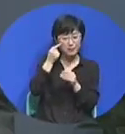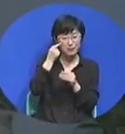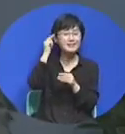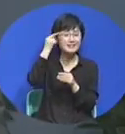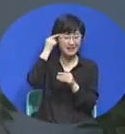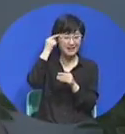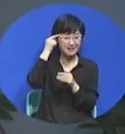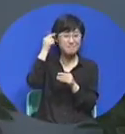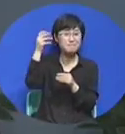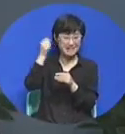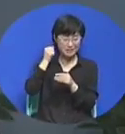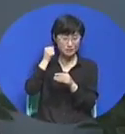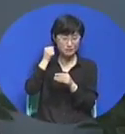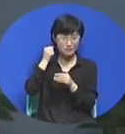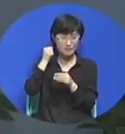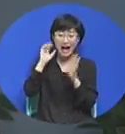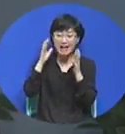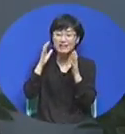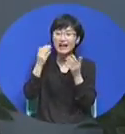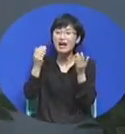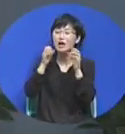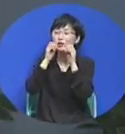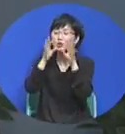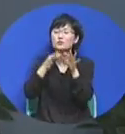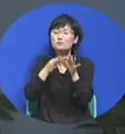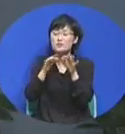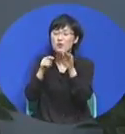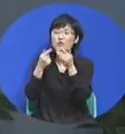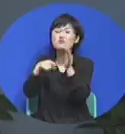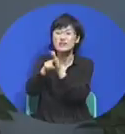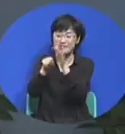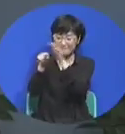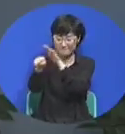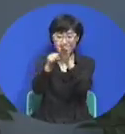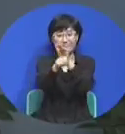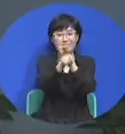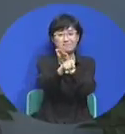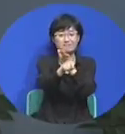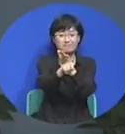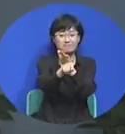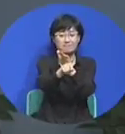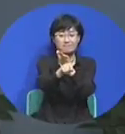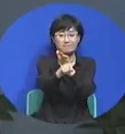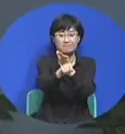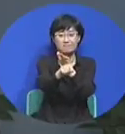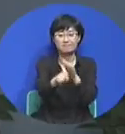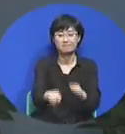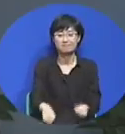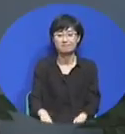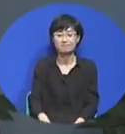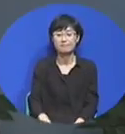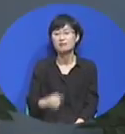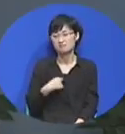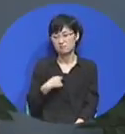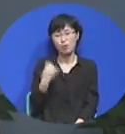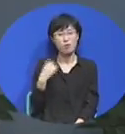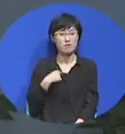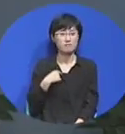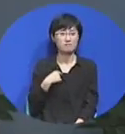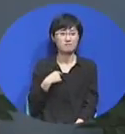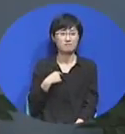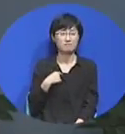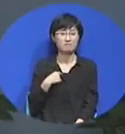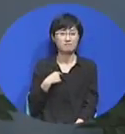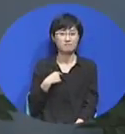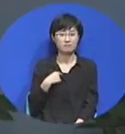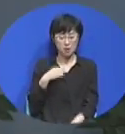specific advantages, I could not respond to you, but I'm sure that there were better things for me to have a greater number of attendance. 누가 말입니까? For who? 내가. For me.